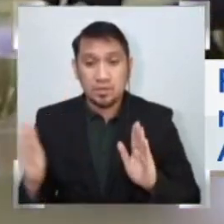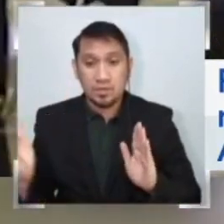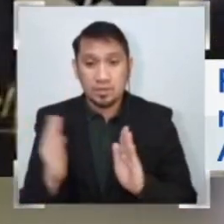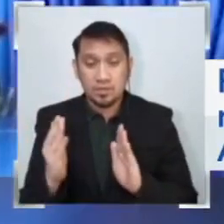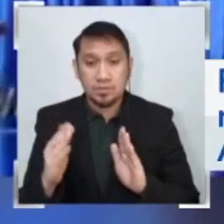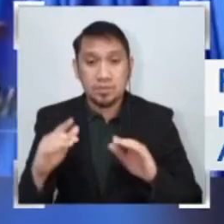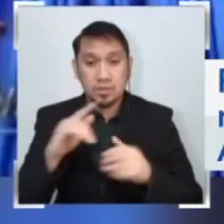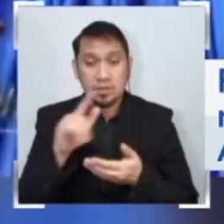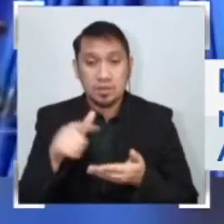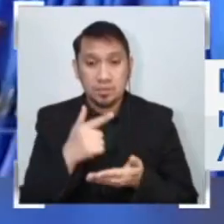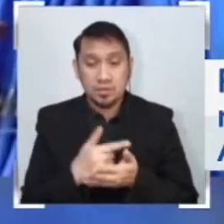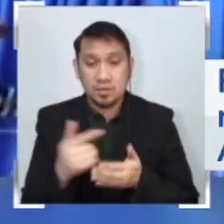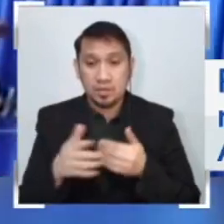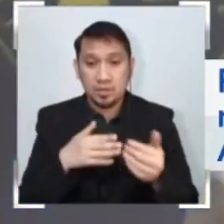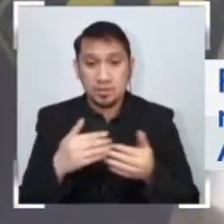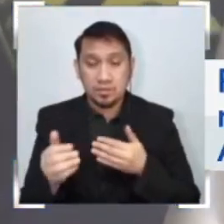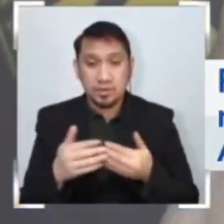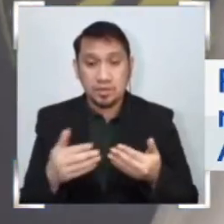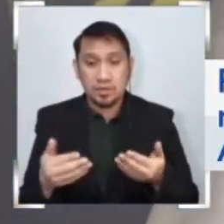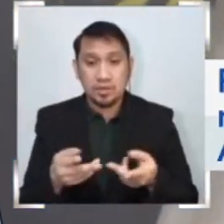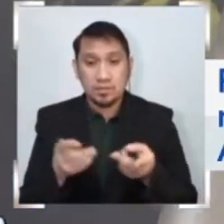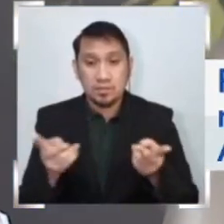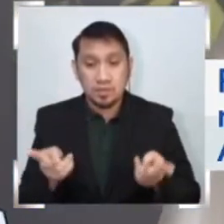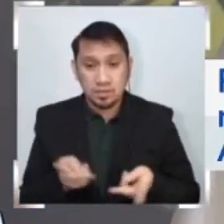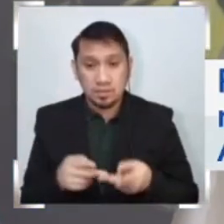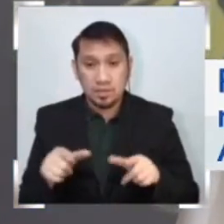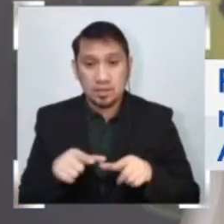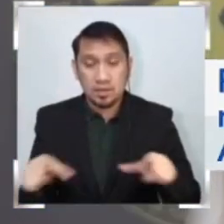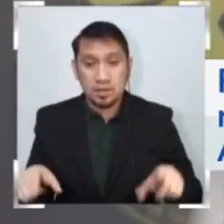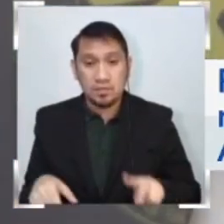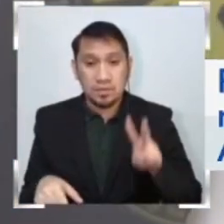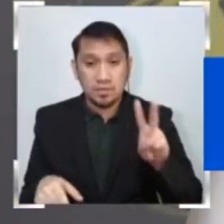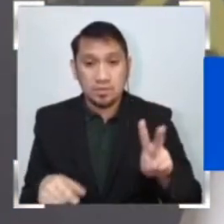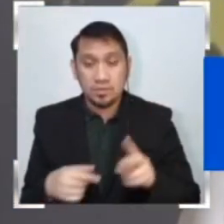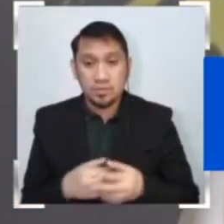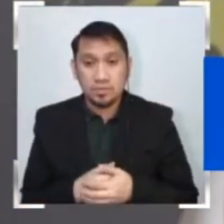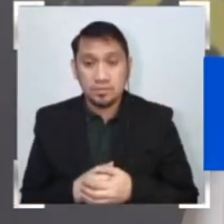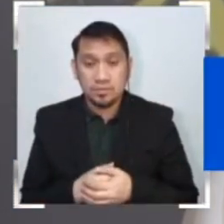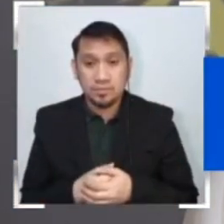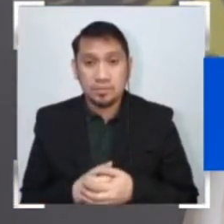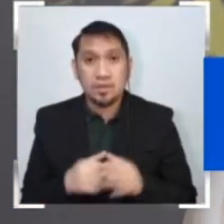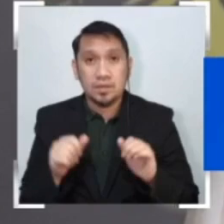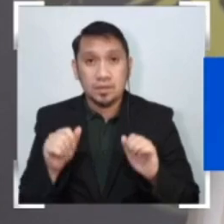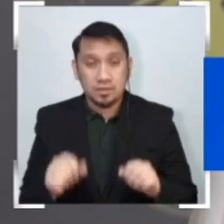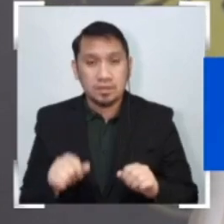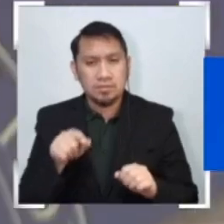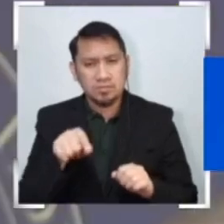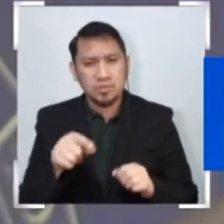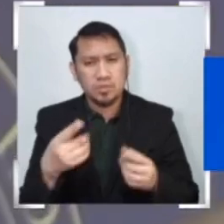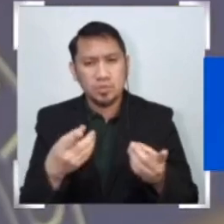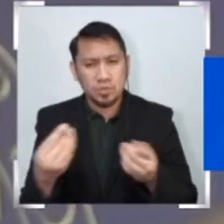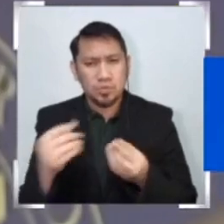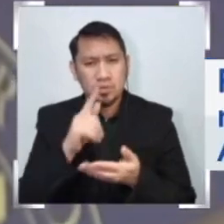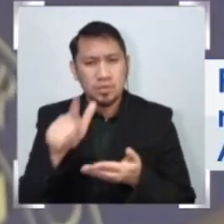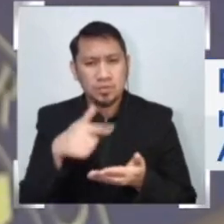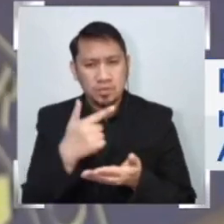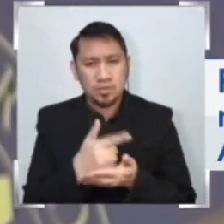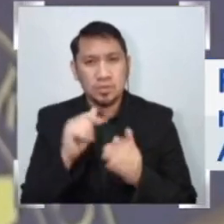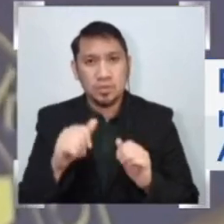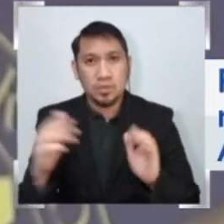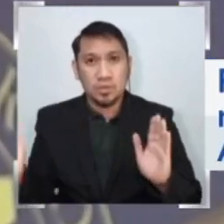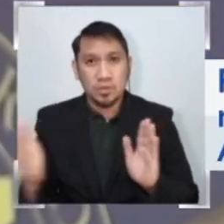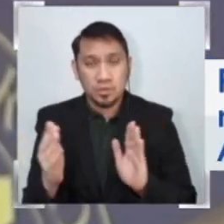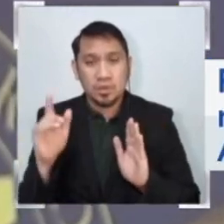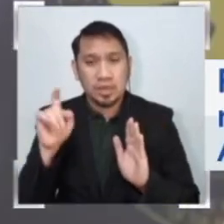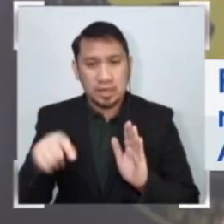mga lugar na nasa Alert Level 2 pa. Under Alert Level 2, you can hold graduation ceremonies already face-to-face so long as you coordinate with